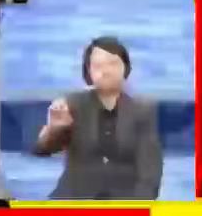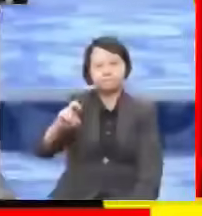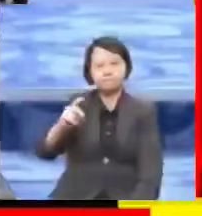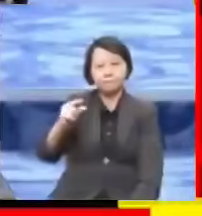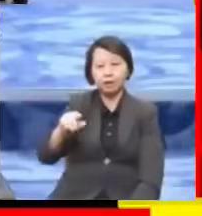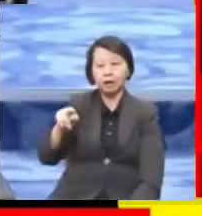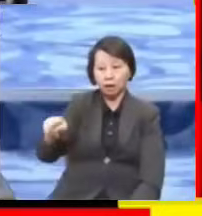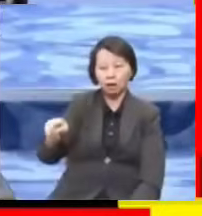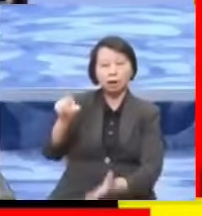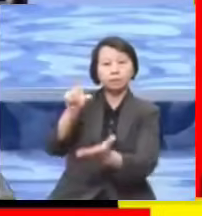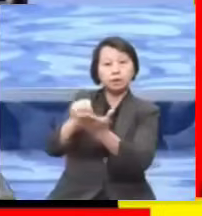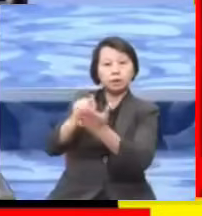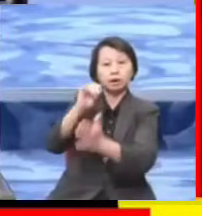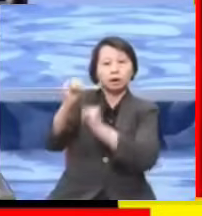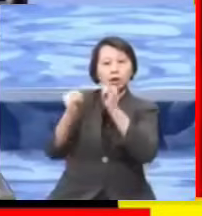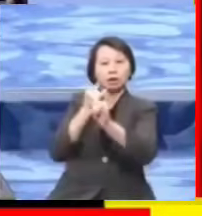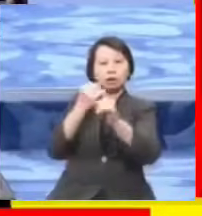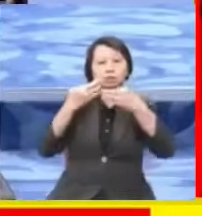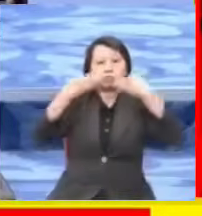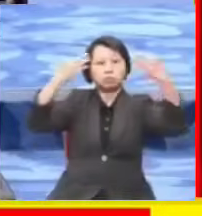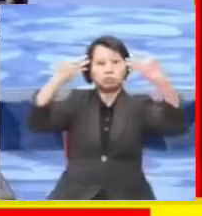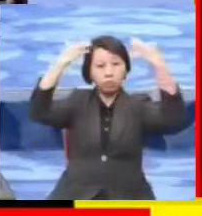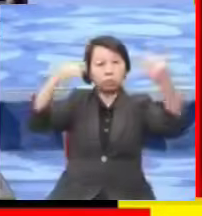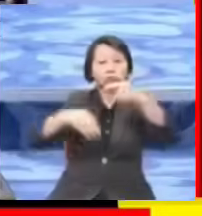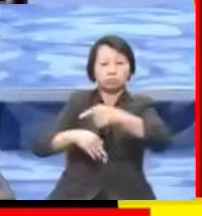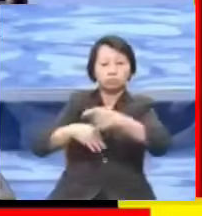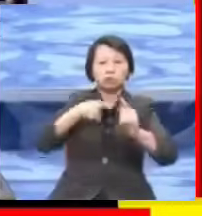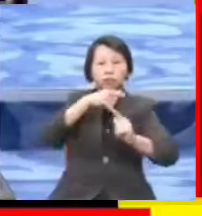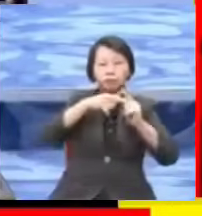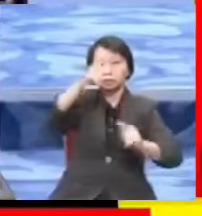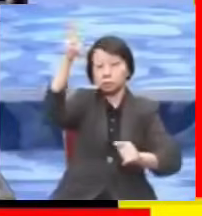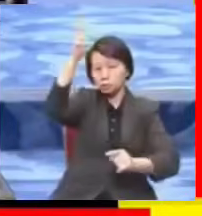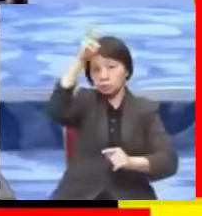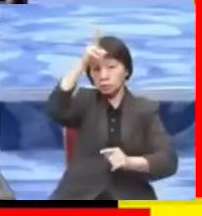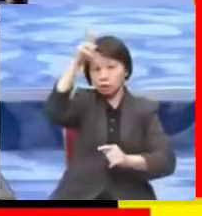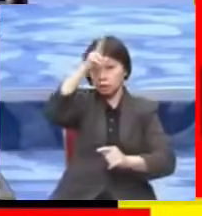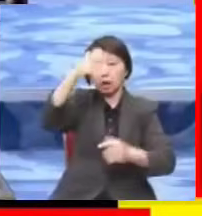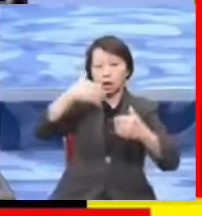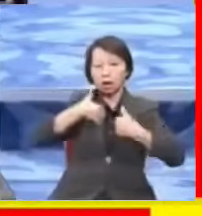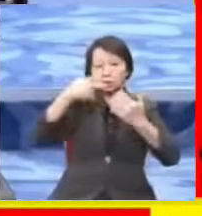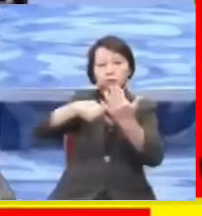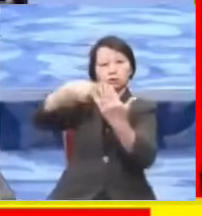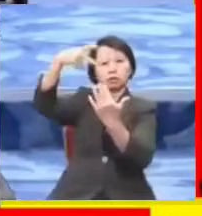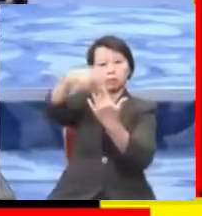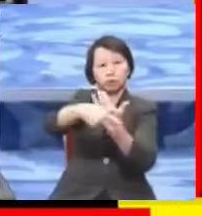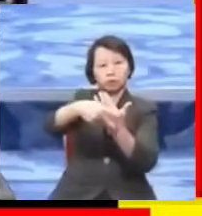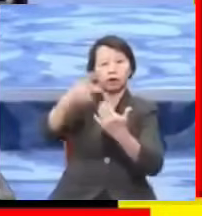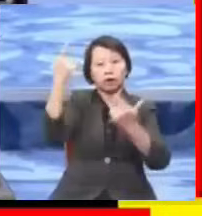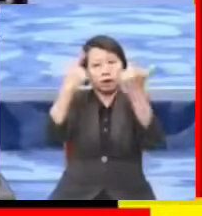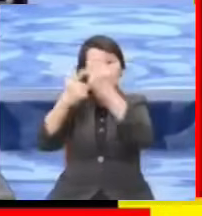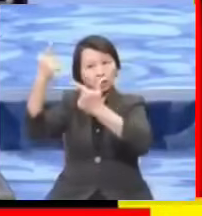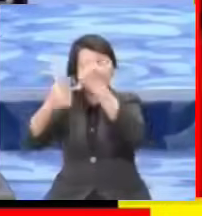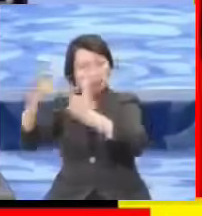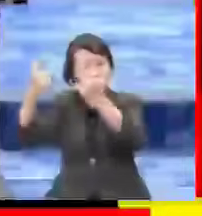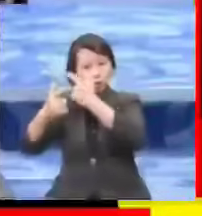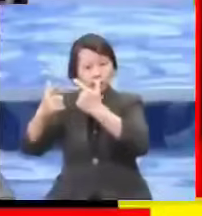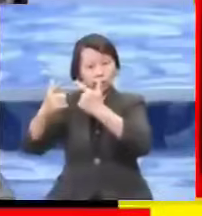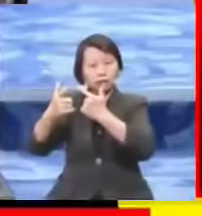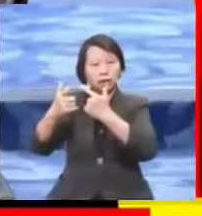media antarabangsa terkenal. Malah bila kerajaan Qatar mengadakan program dan lawatan rasmi saya